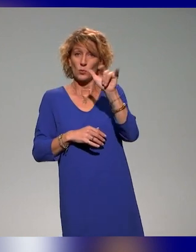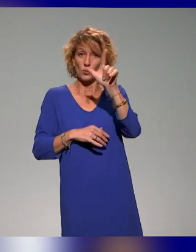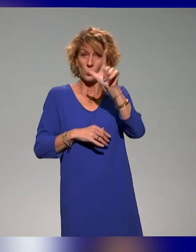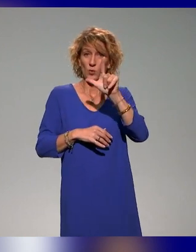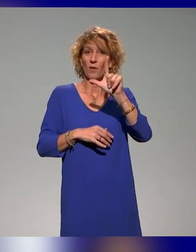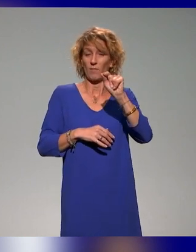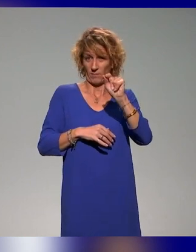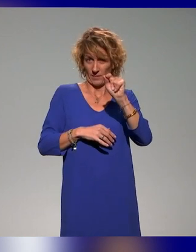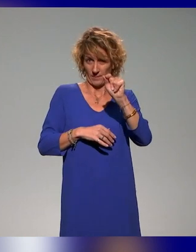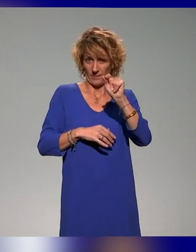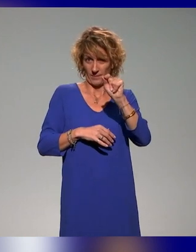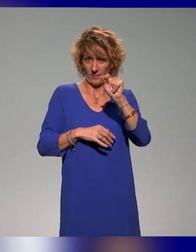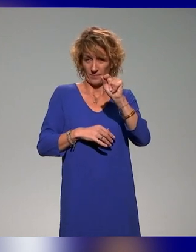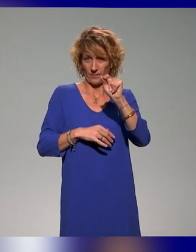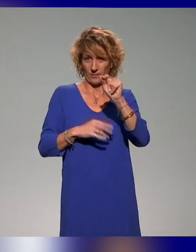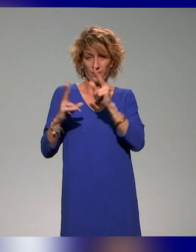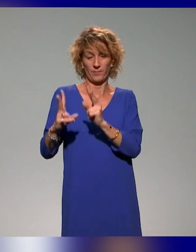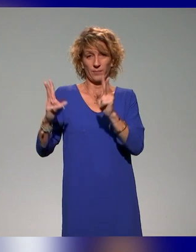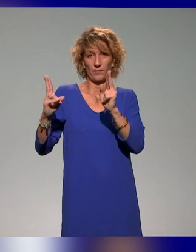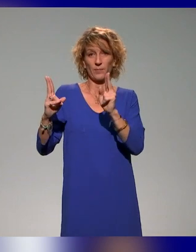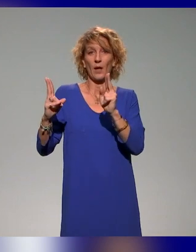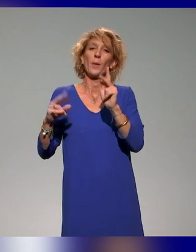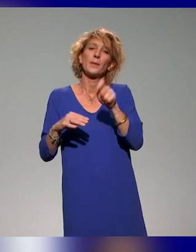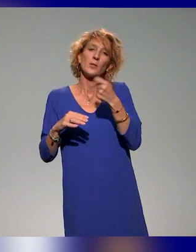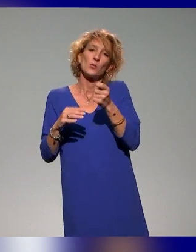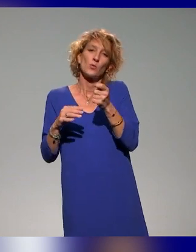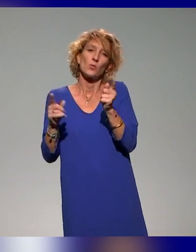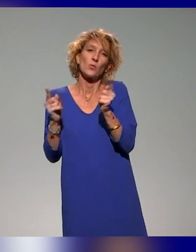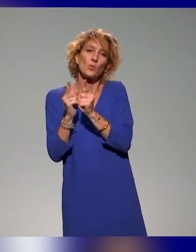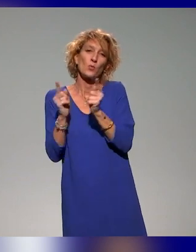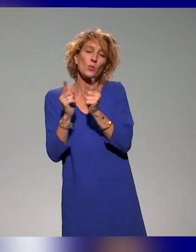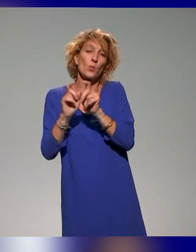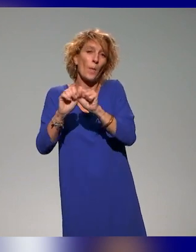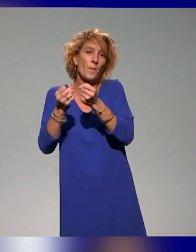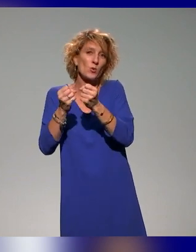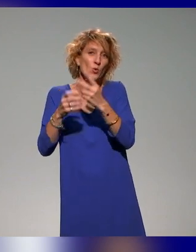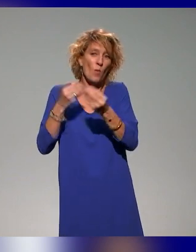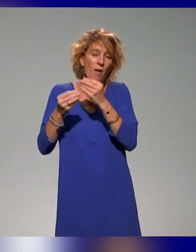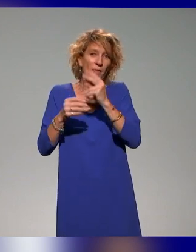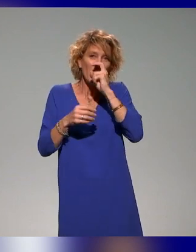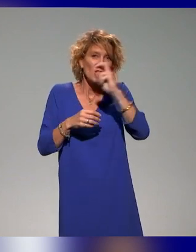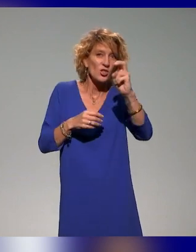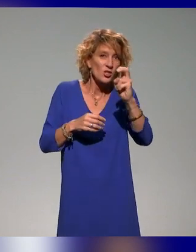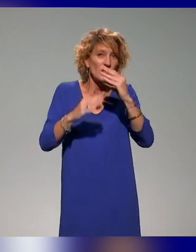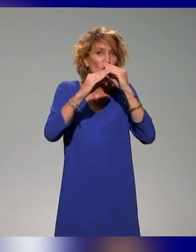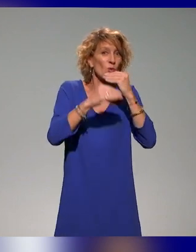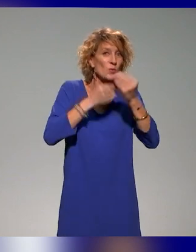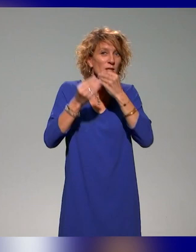14h20, de 12h à 14h20, avec évidemment des pauses, vous inquiétez pas, vous aurez le temps d'aller manger vite un sandwich et peut-être boire un